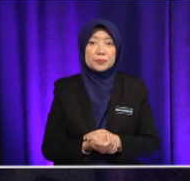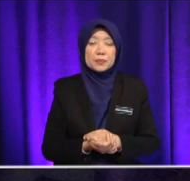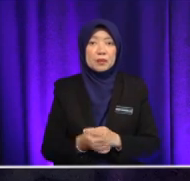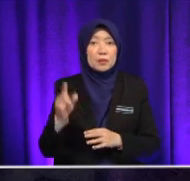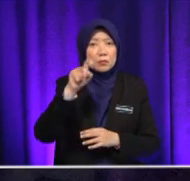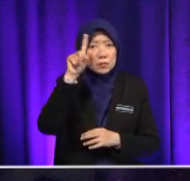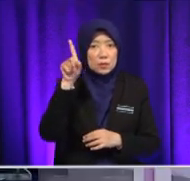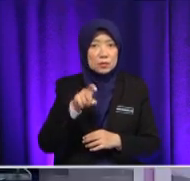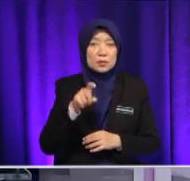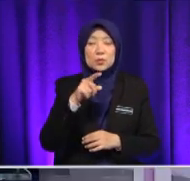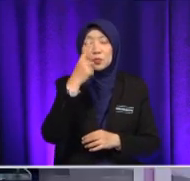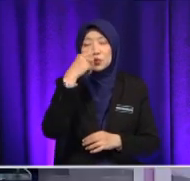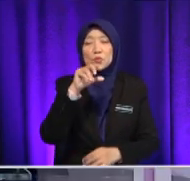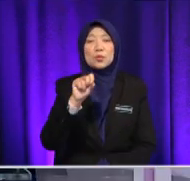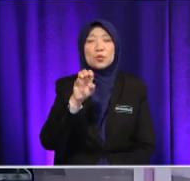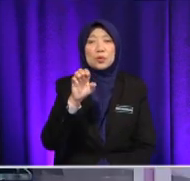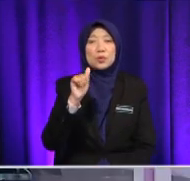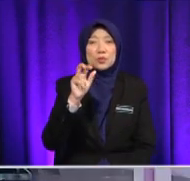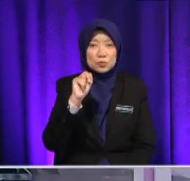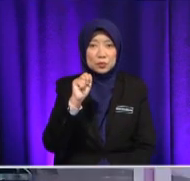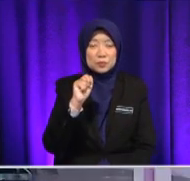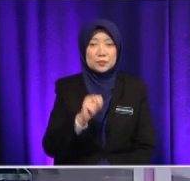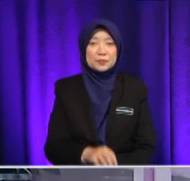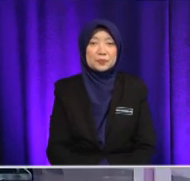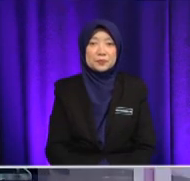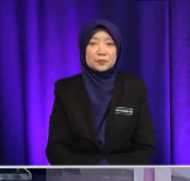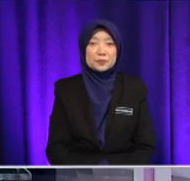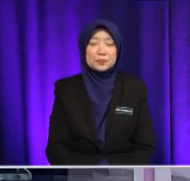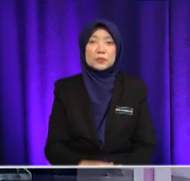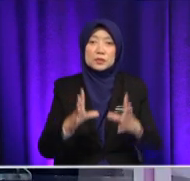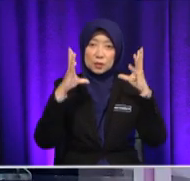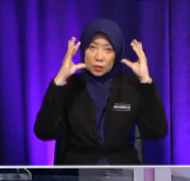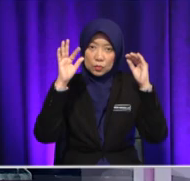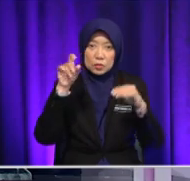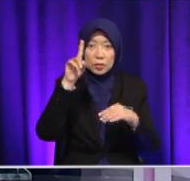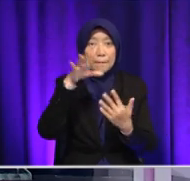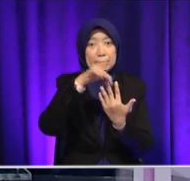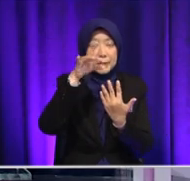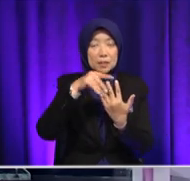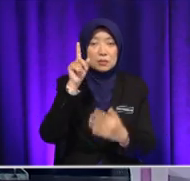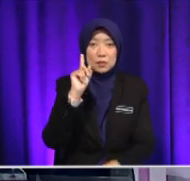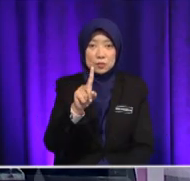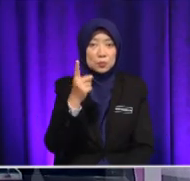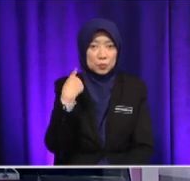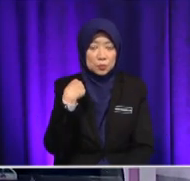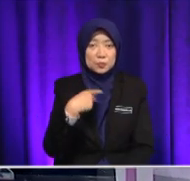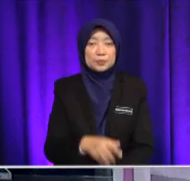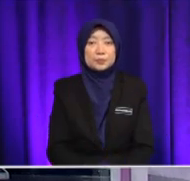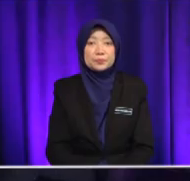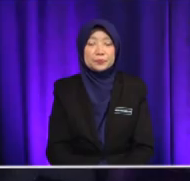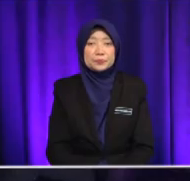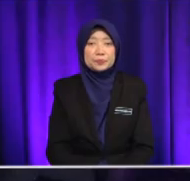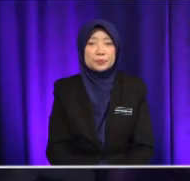pertanyaan cikgu kepada Sean. Okey, cikgu. So cikgu nak Sean pilih dulu satu. Pilih kotak, satu. Saya pilih